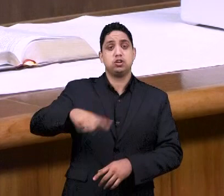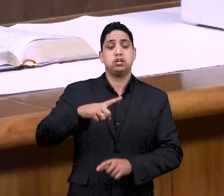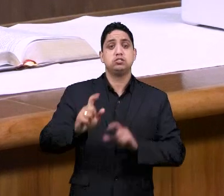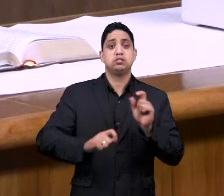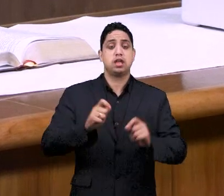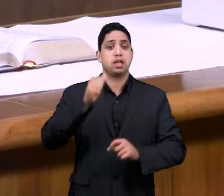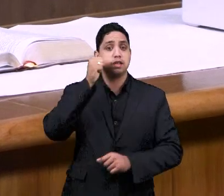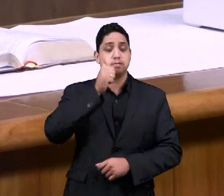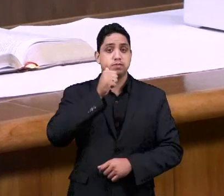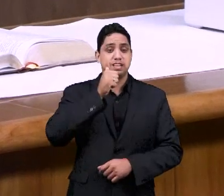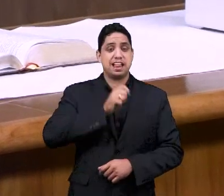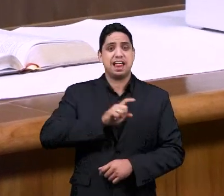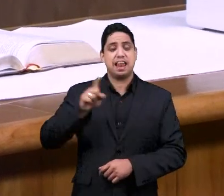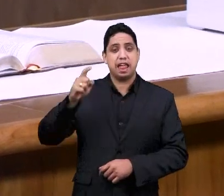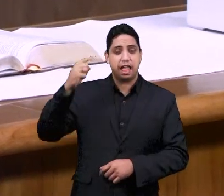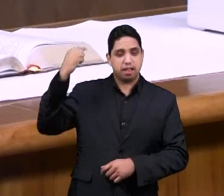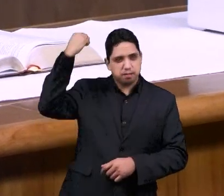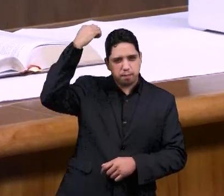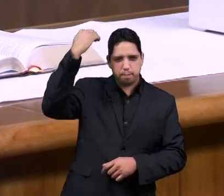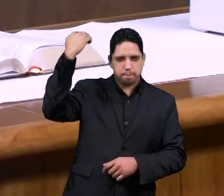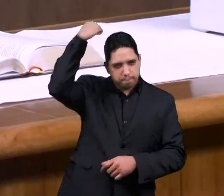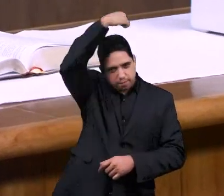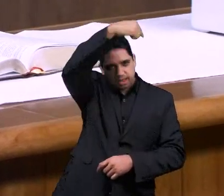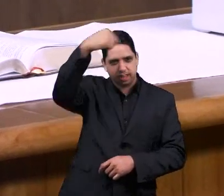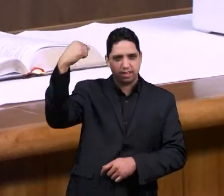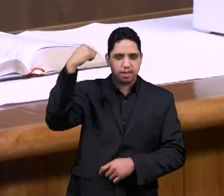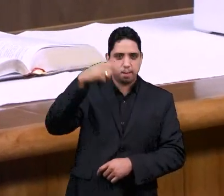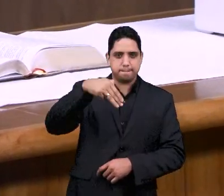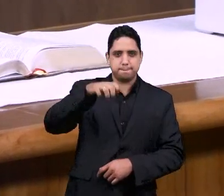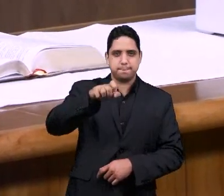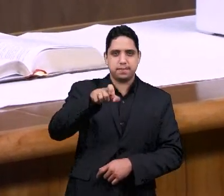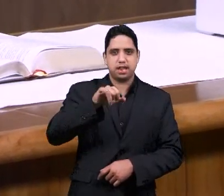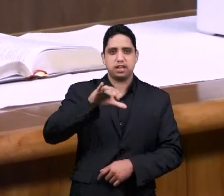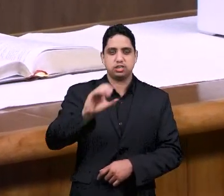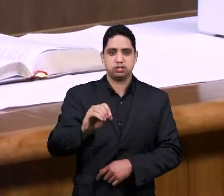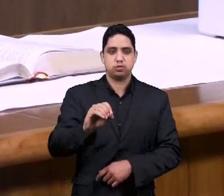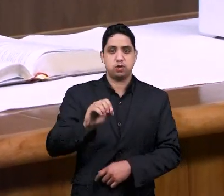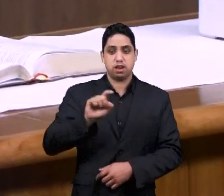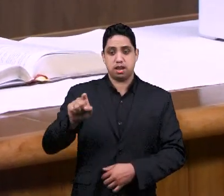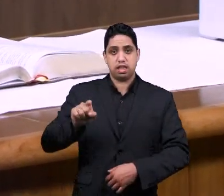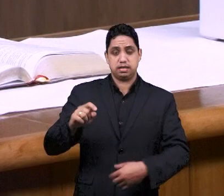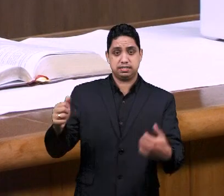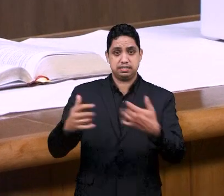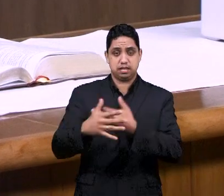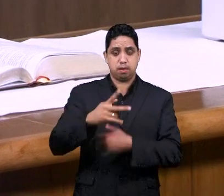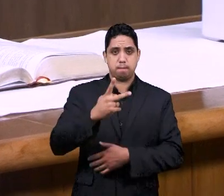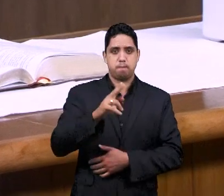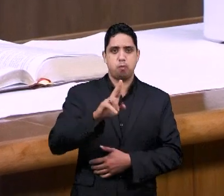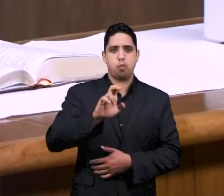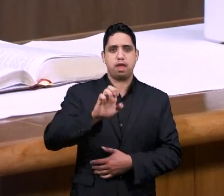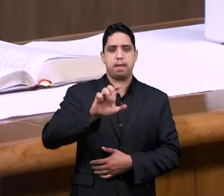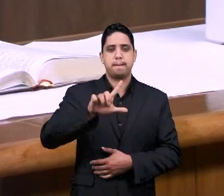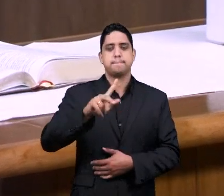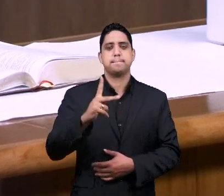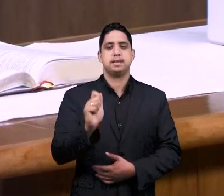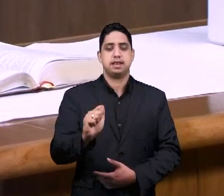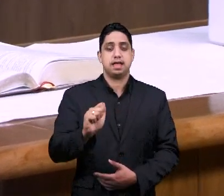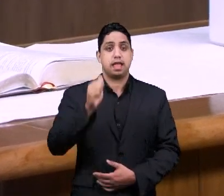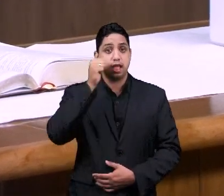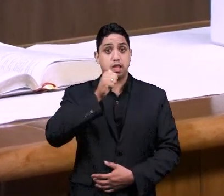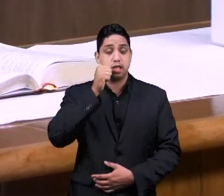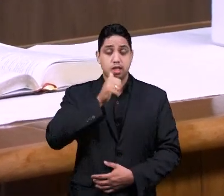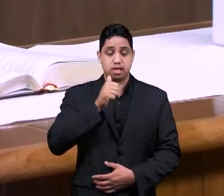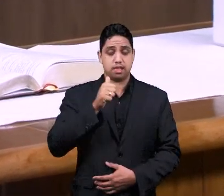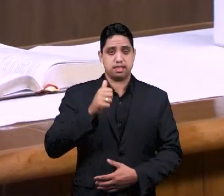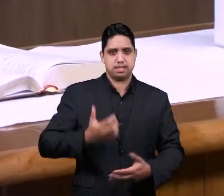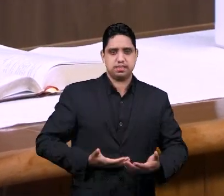maintenant avec notre sœur du Mexique, de la ville de Puebla. Nous avons des églises à Puebla. Et